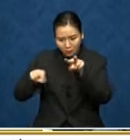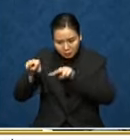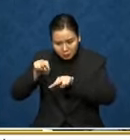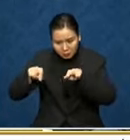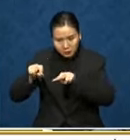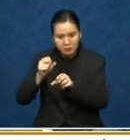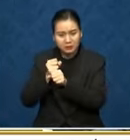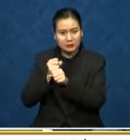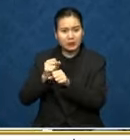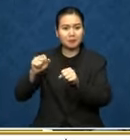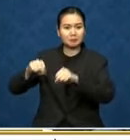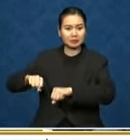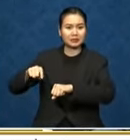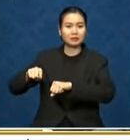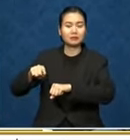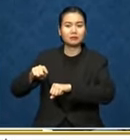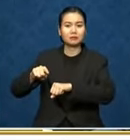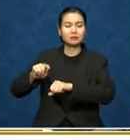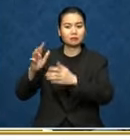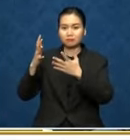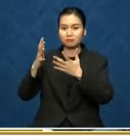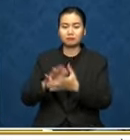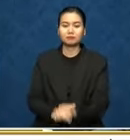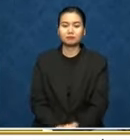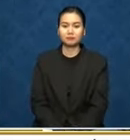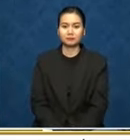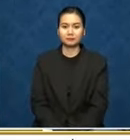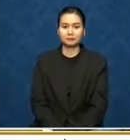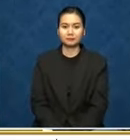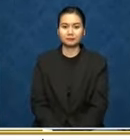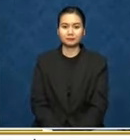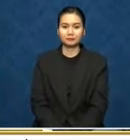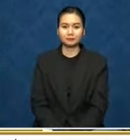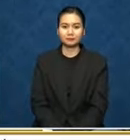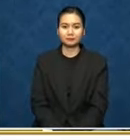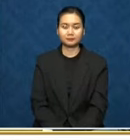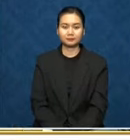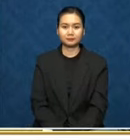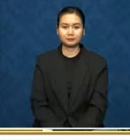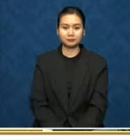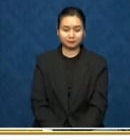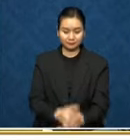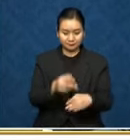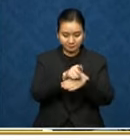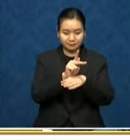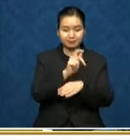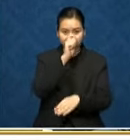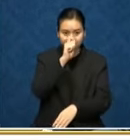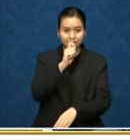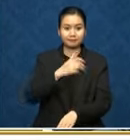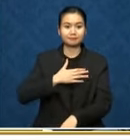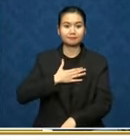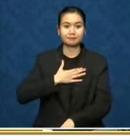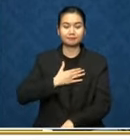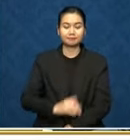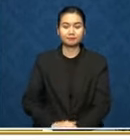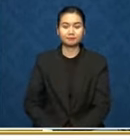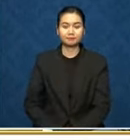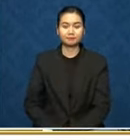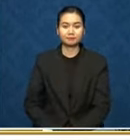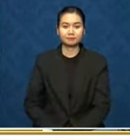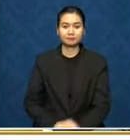การทำประชามติขึ้นมาอีกท่านประธานที่เคารพครับ